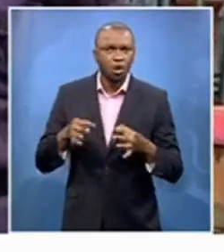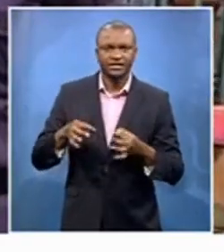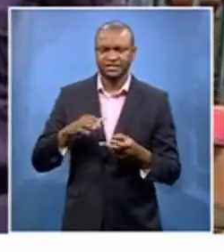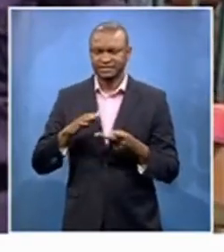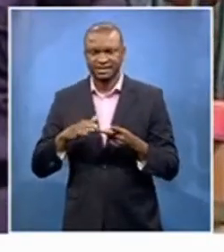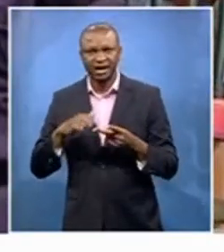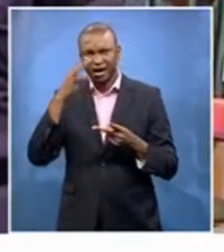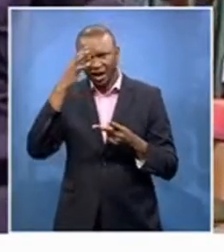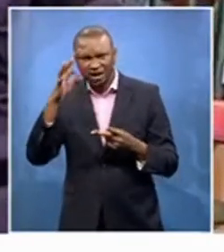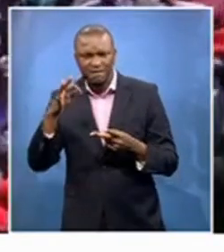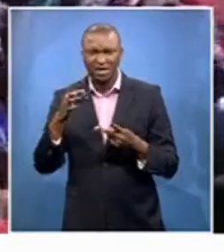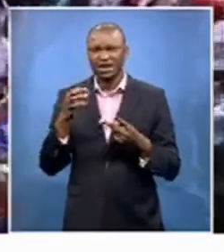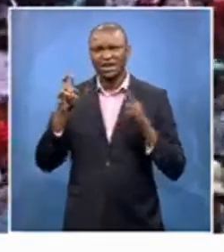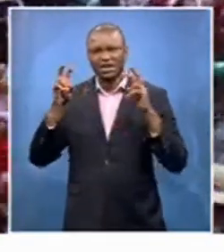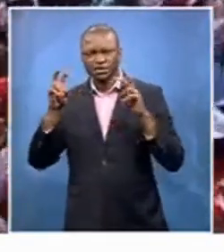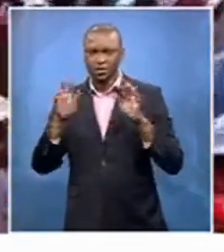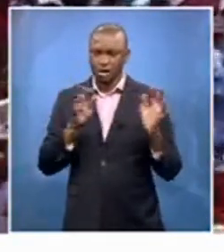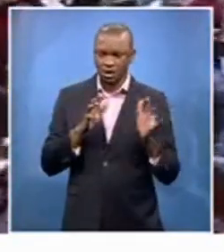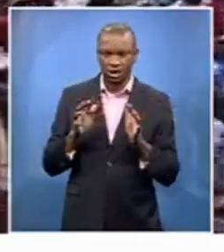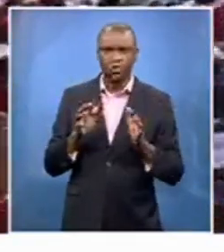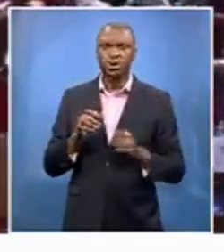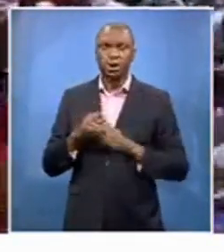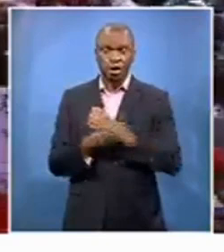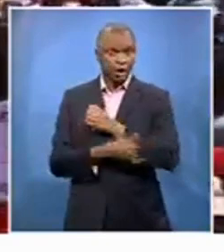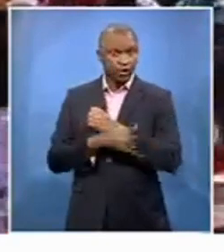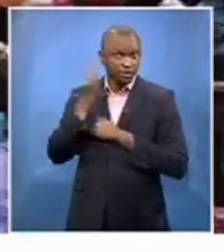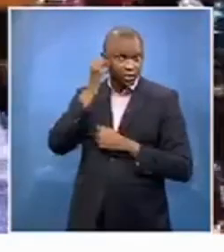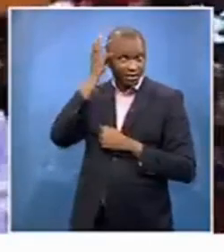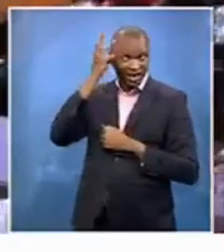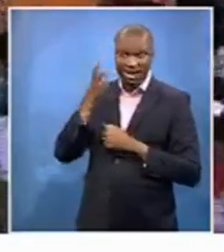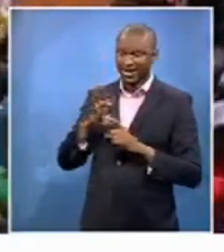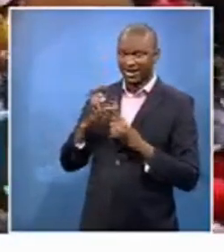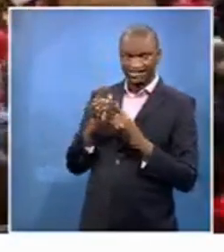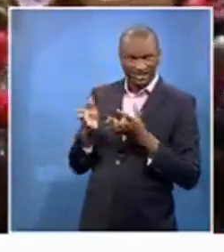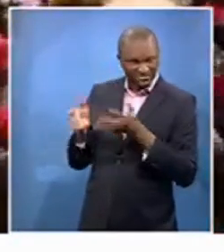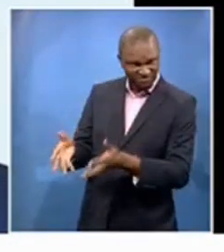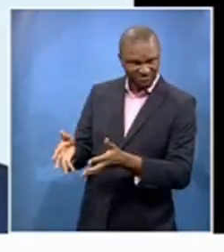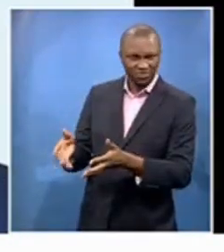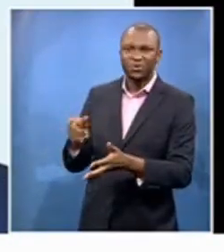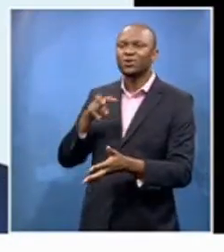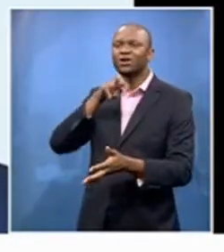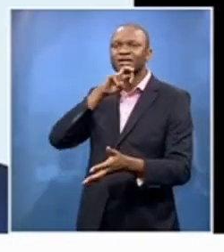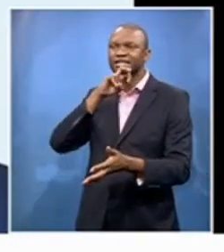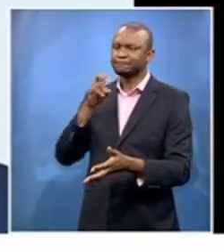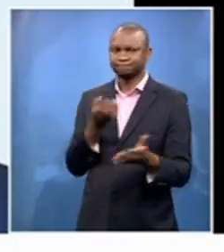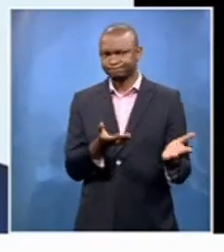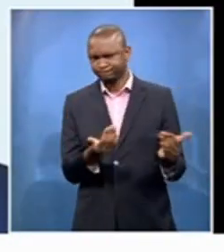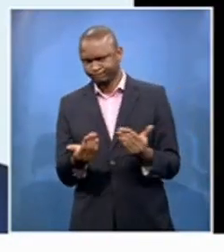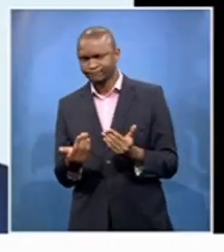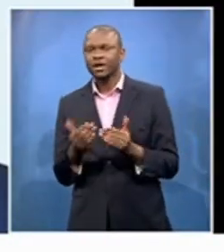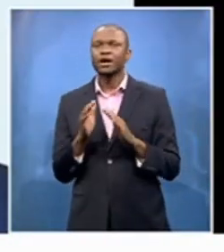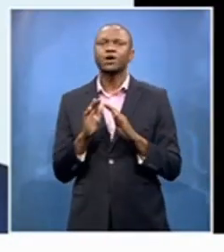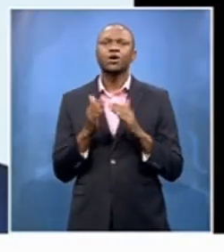tegovernance ngesiSwati iNkhosi mayibite sive ukuthi sihlangane kuye kube mcoka lokuthi vele kwenteke njalo